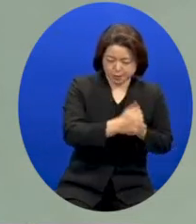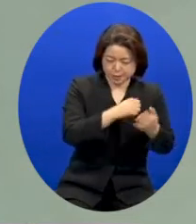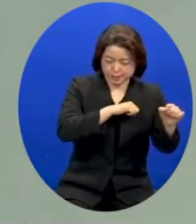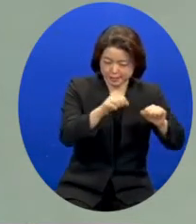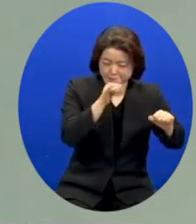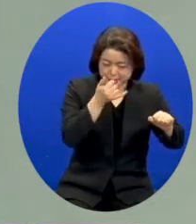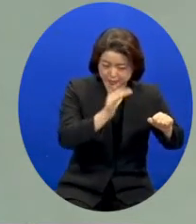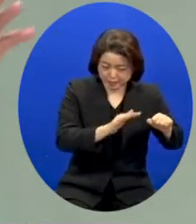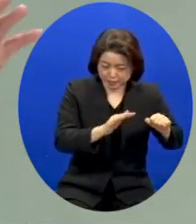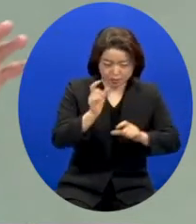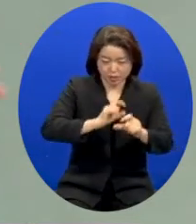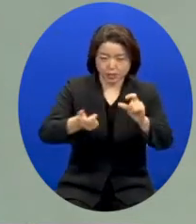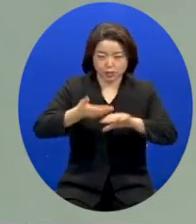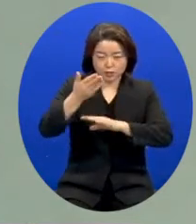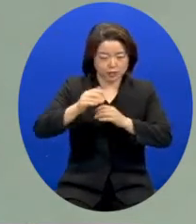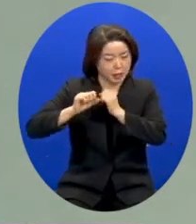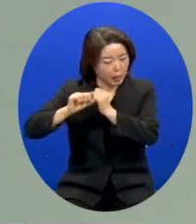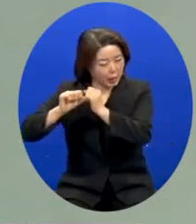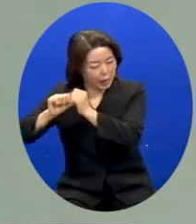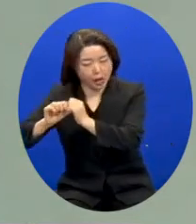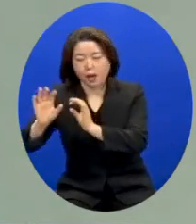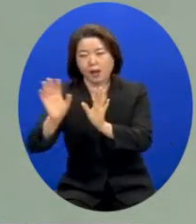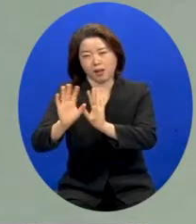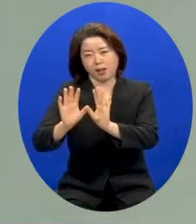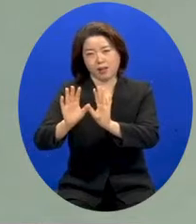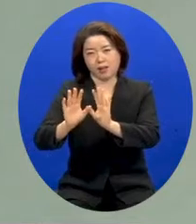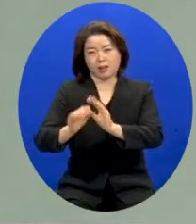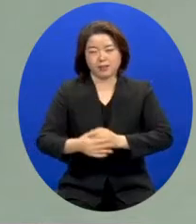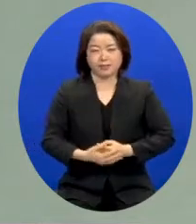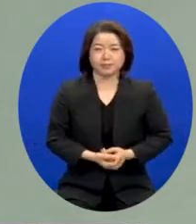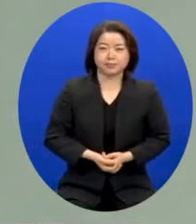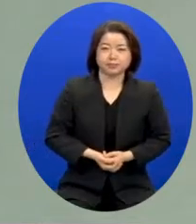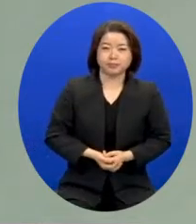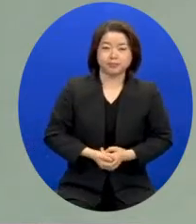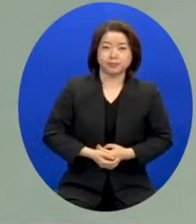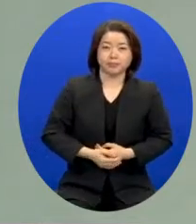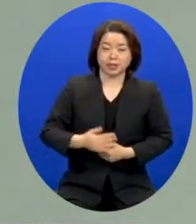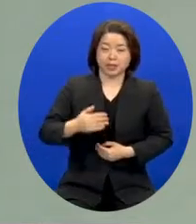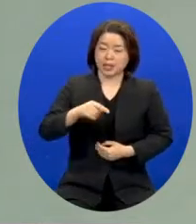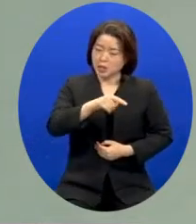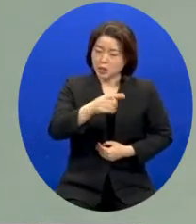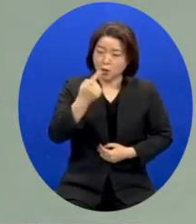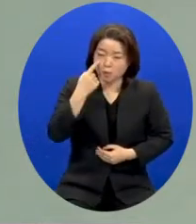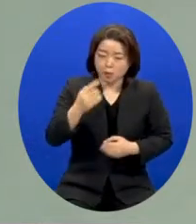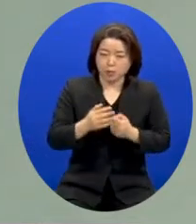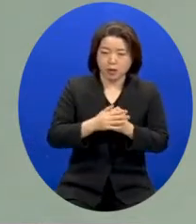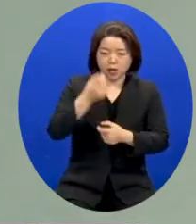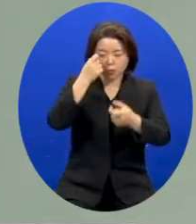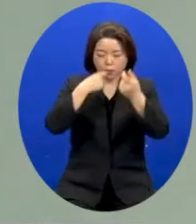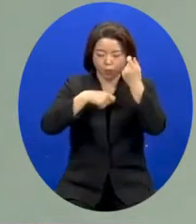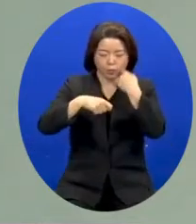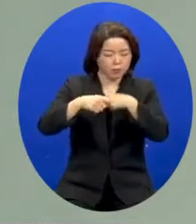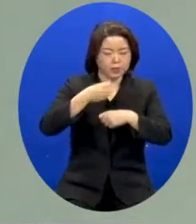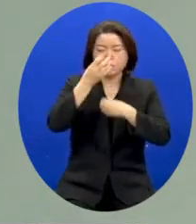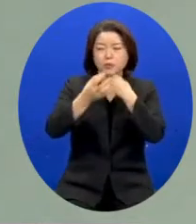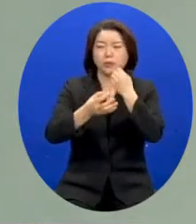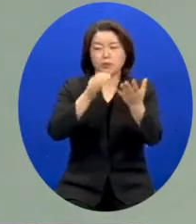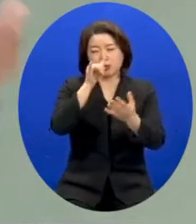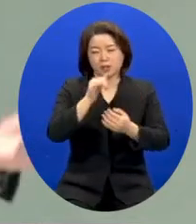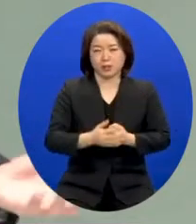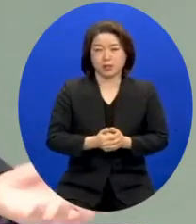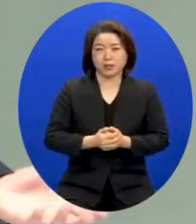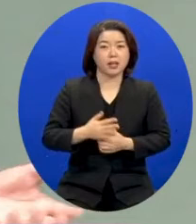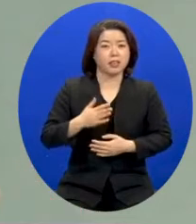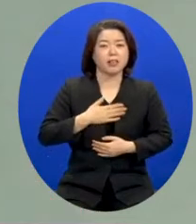더 이상 죄에 끌려가지 않게 됐다는 것. 저를 보면서 울면서 고백했어요.